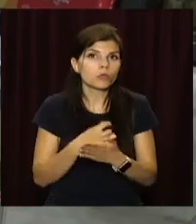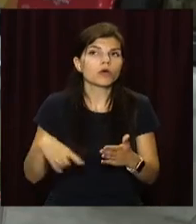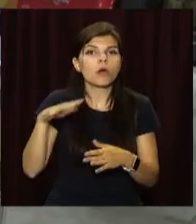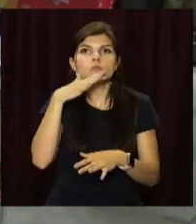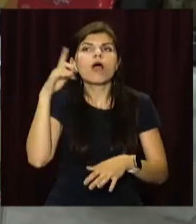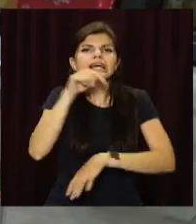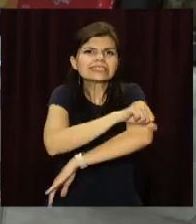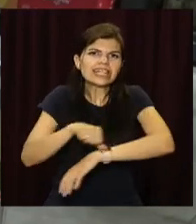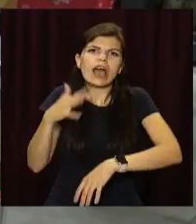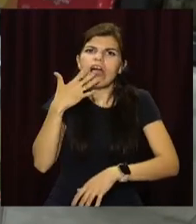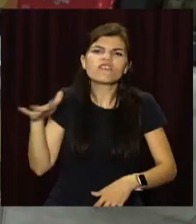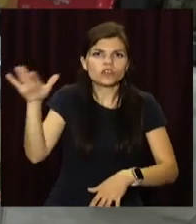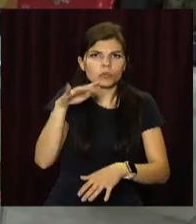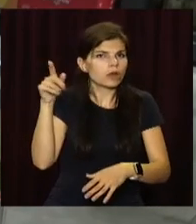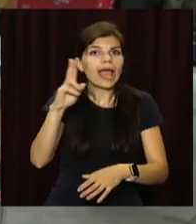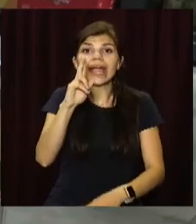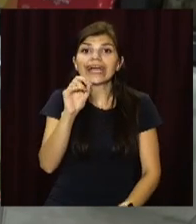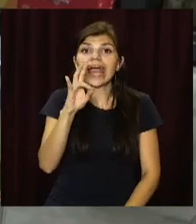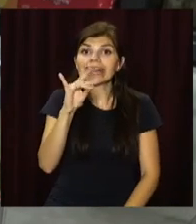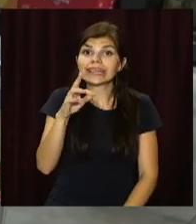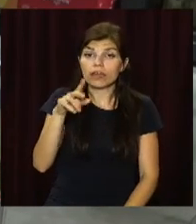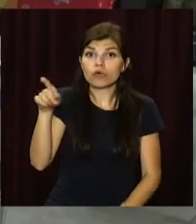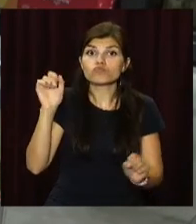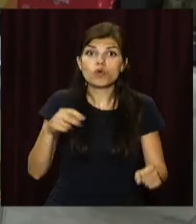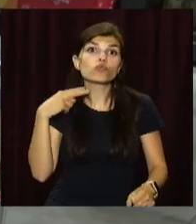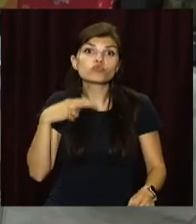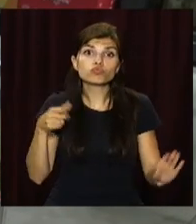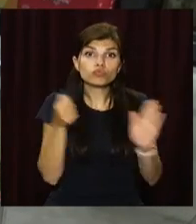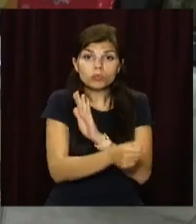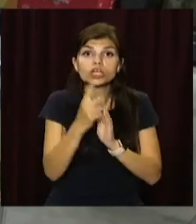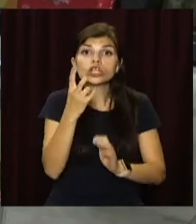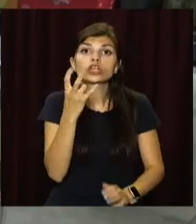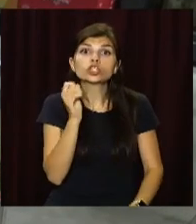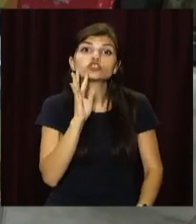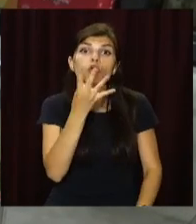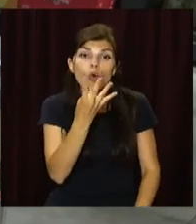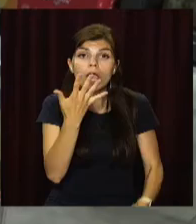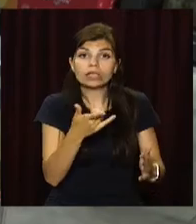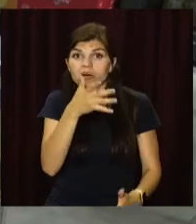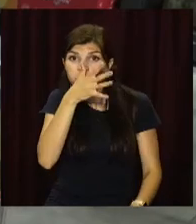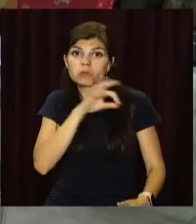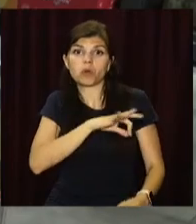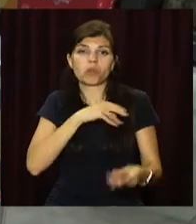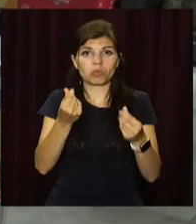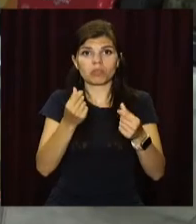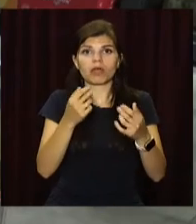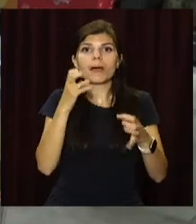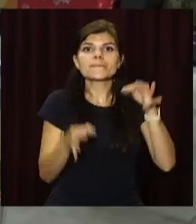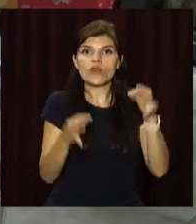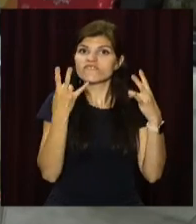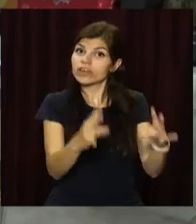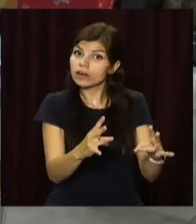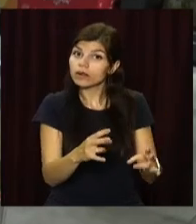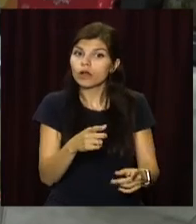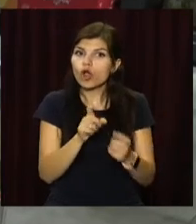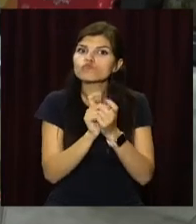їх використання. Наприклад, у Кенії за них можна потрапити за грати на 4 роки. Долучається до боротьби із поліетиленовими